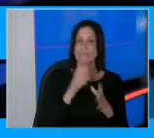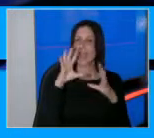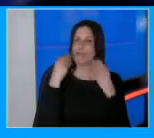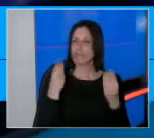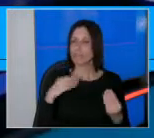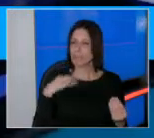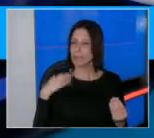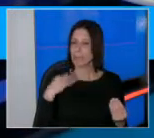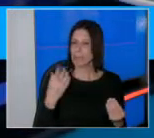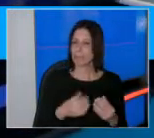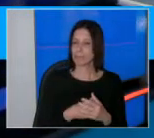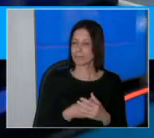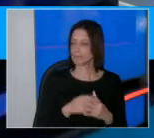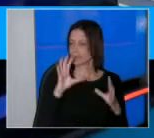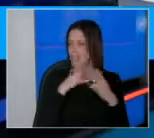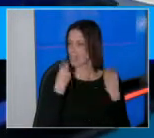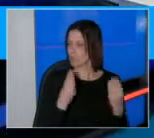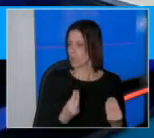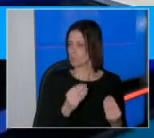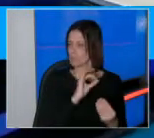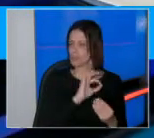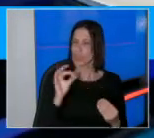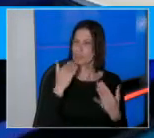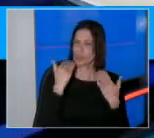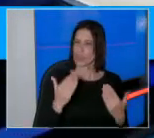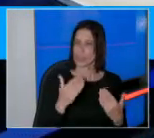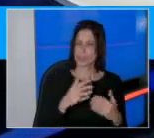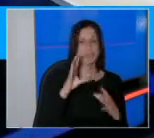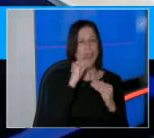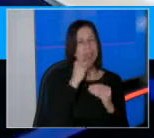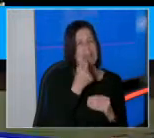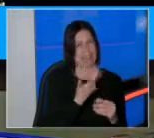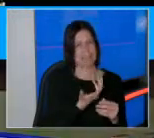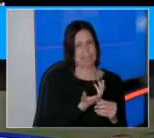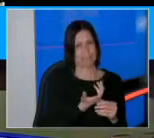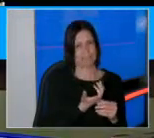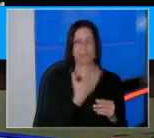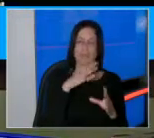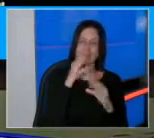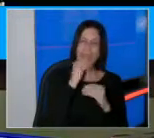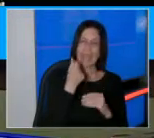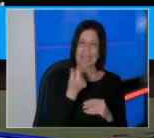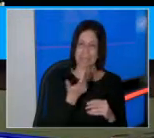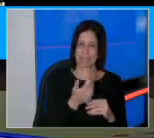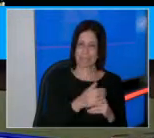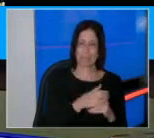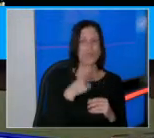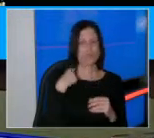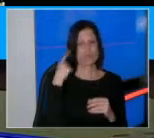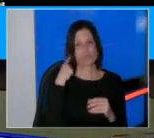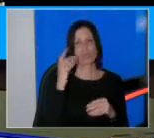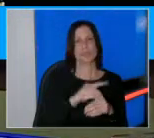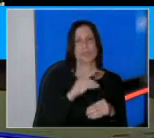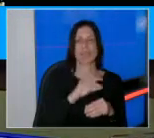מה שלומך? ערב טוב, על הכיפק, תודה. בוא נדבר על כסף, בוא נדבר כן. על כסף. אוקיי, אז שמעת